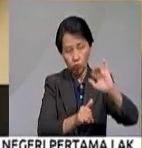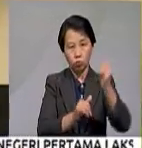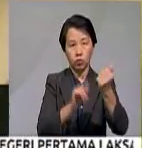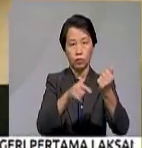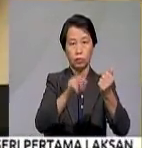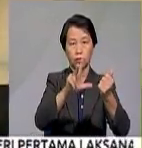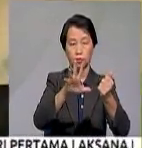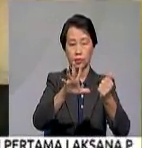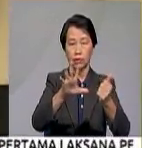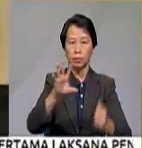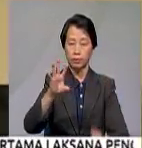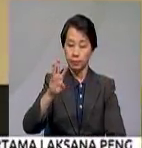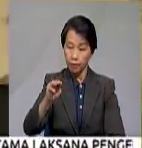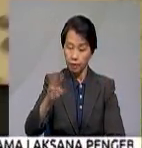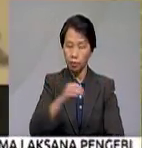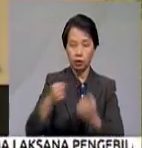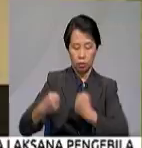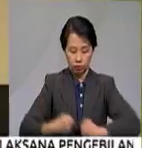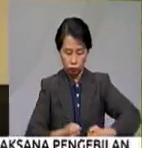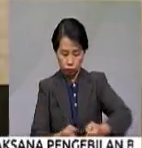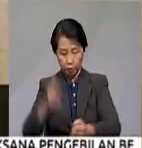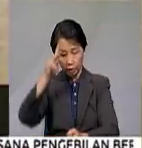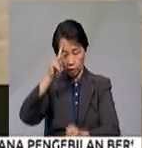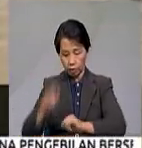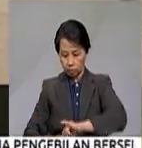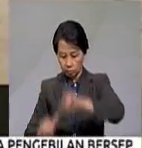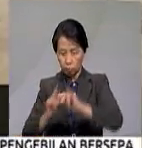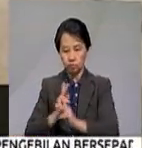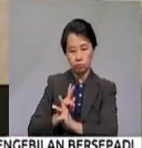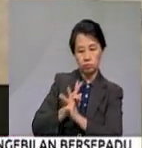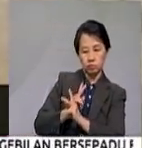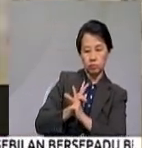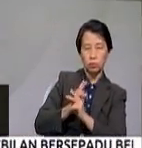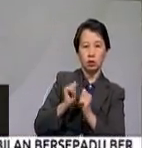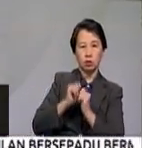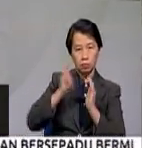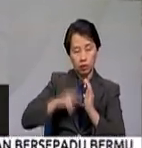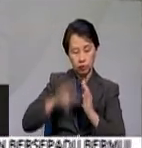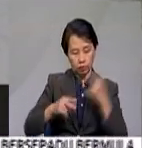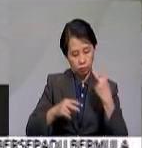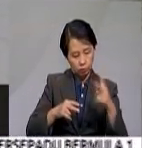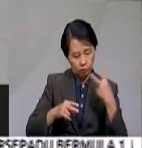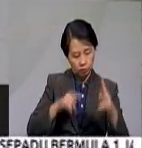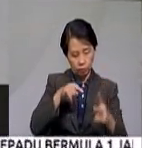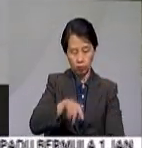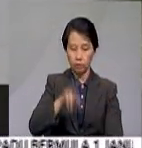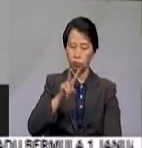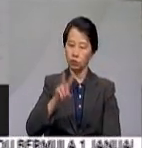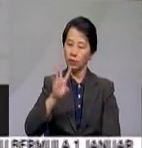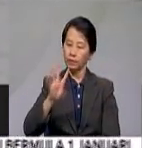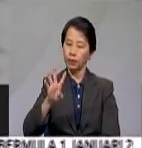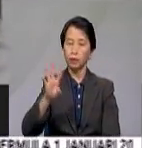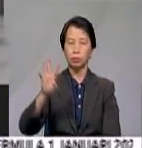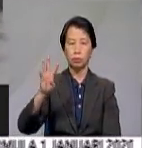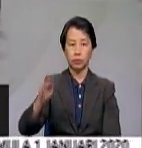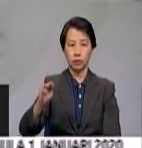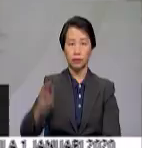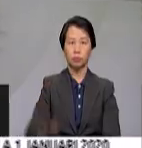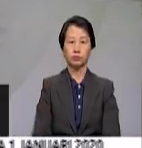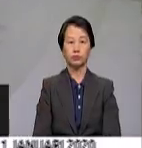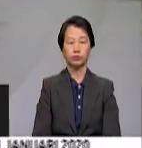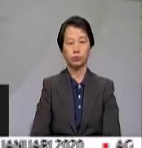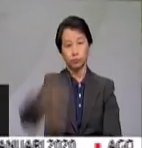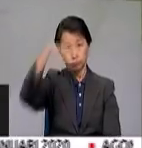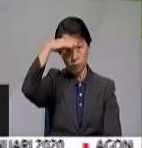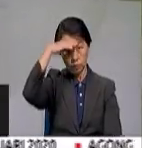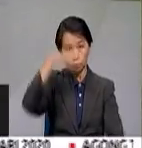10.35 meter. Manakala Sungai Kelantan pada paras berjaga-jaga dengan bacaan 12.24 meter. Di